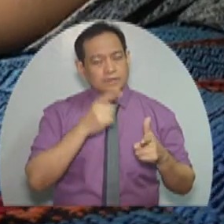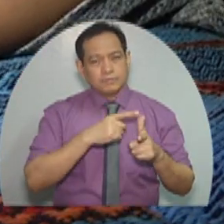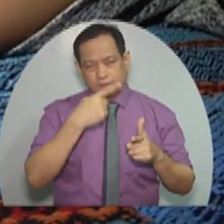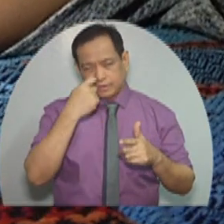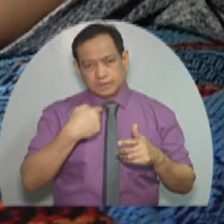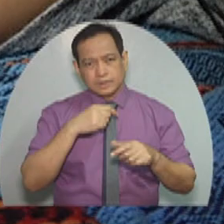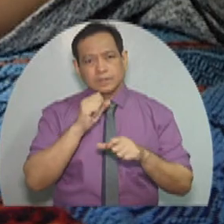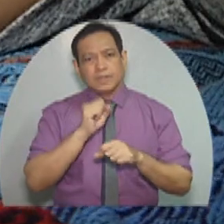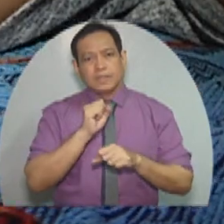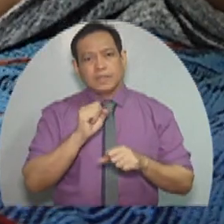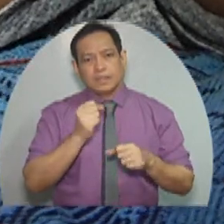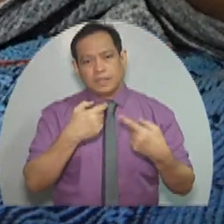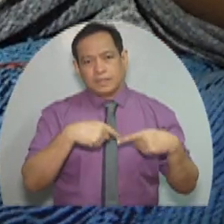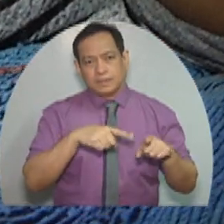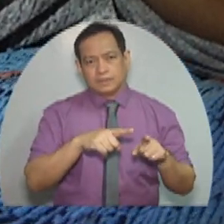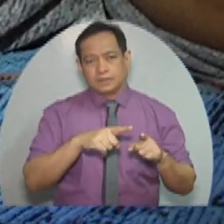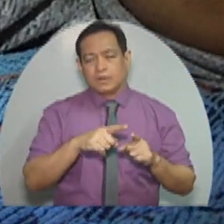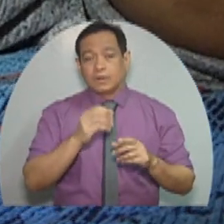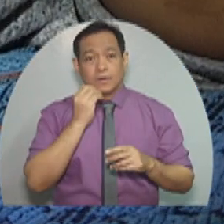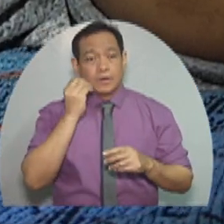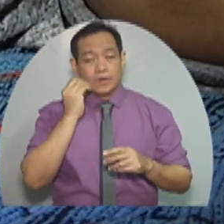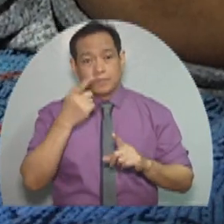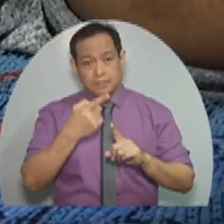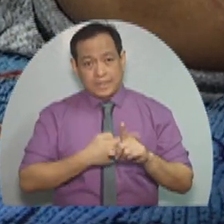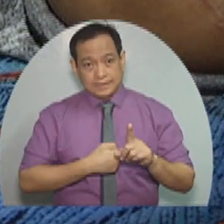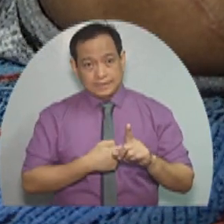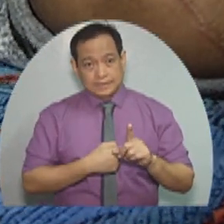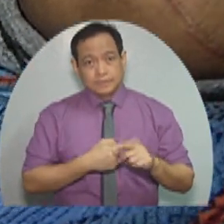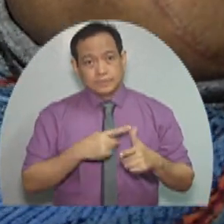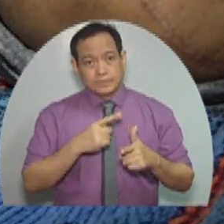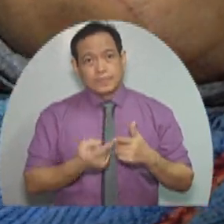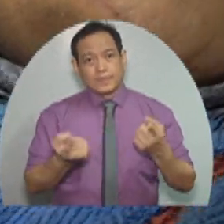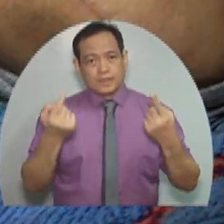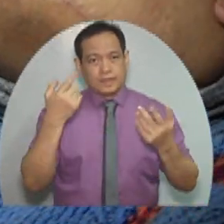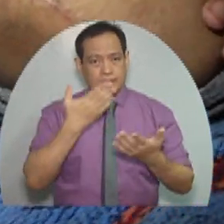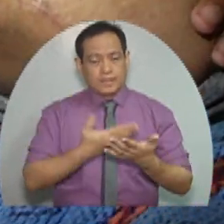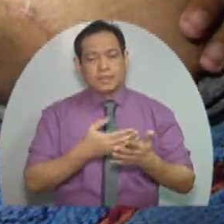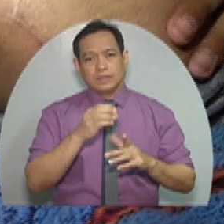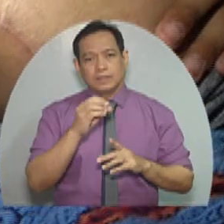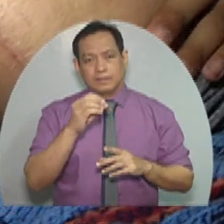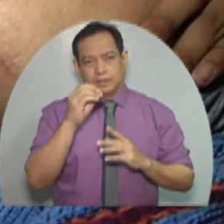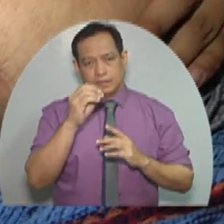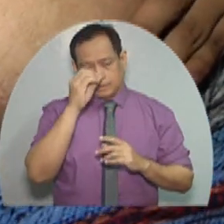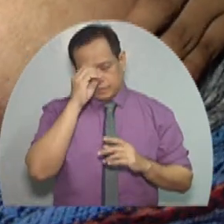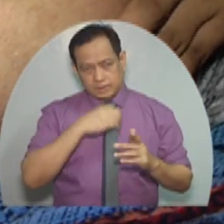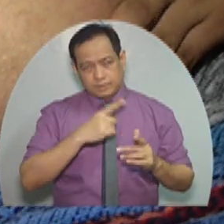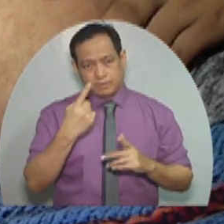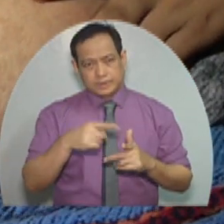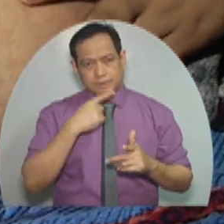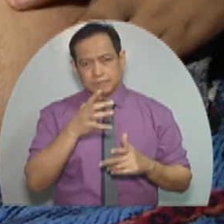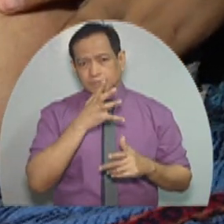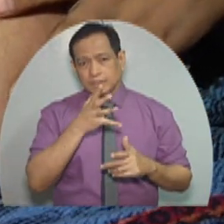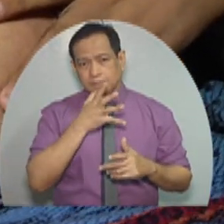nasa buntok pa po kami ng Rizal. Uuwi po ako Buwanan. Tapos umuwi po ako ng October 1. Tapos sabi niya, mama,